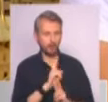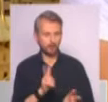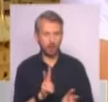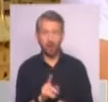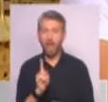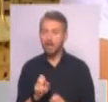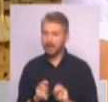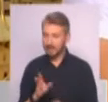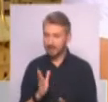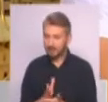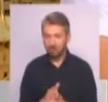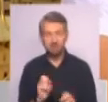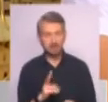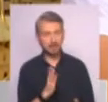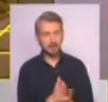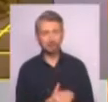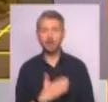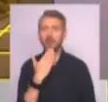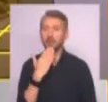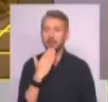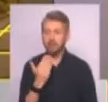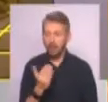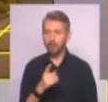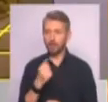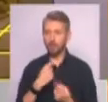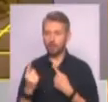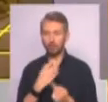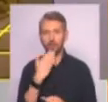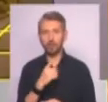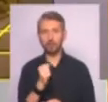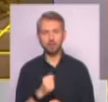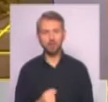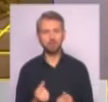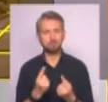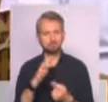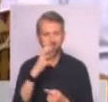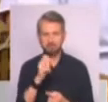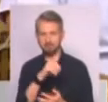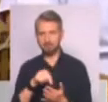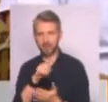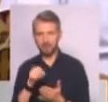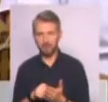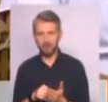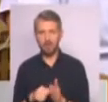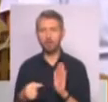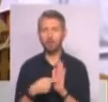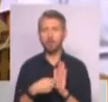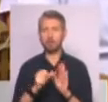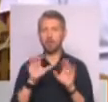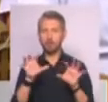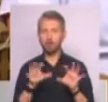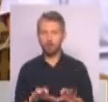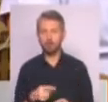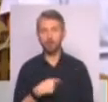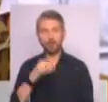Але ризик є. Але ризик є. Дякую, пане Романе, за розмову, дякую за ґрунтовні питання з посиланням на законодавство. А